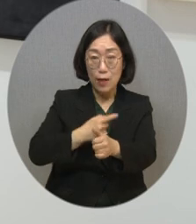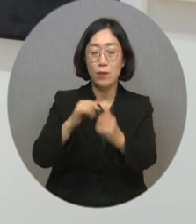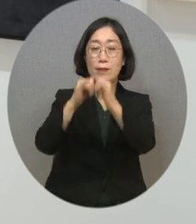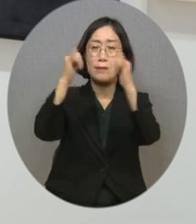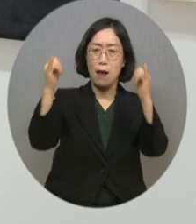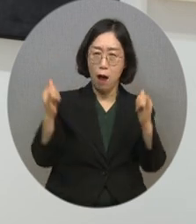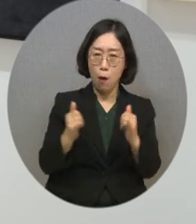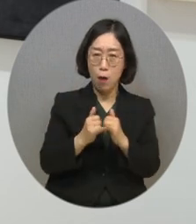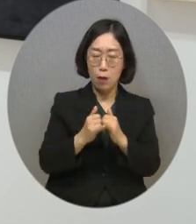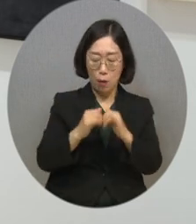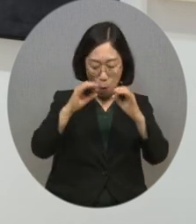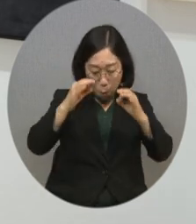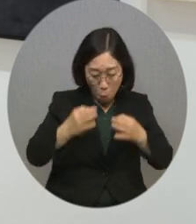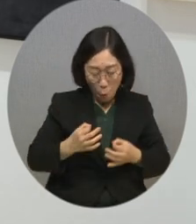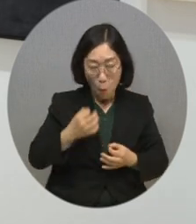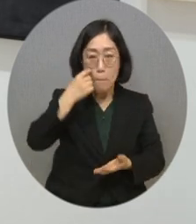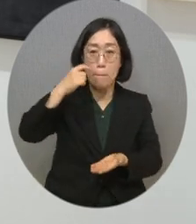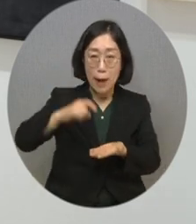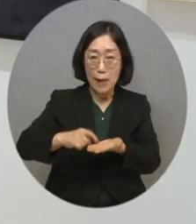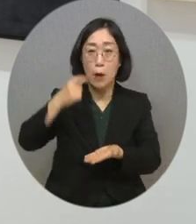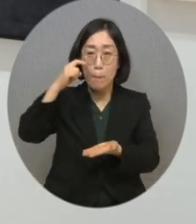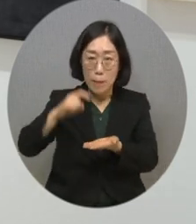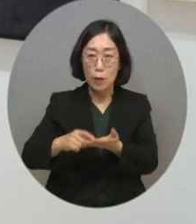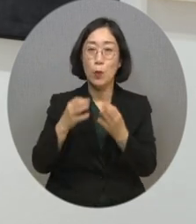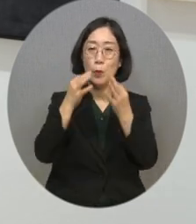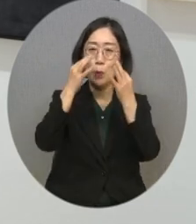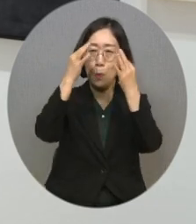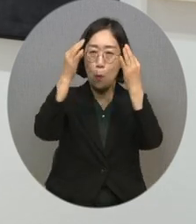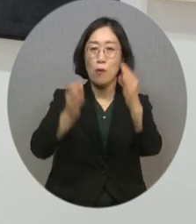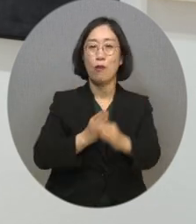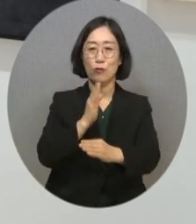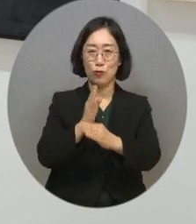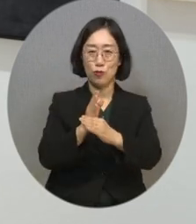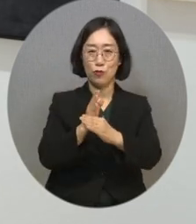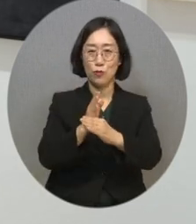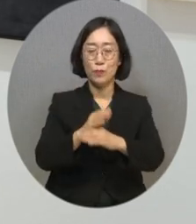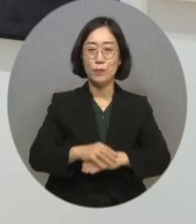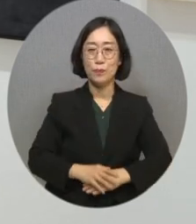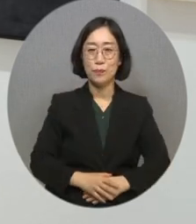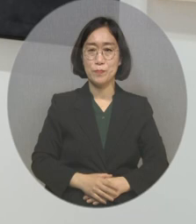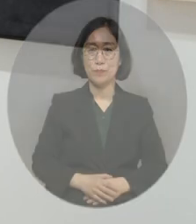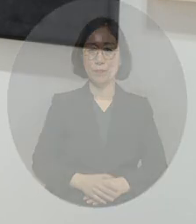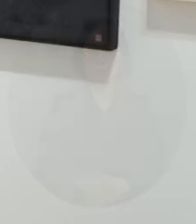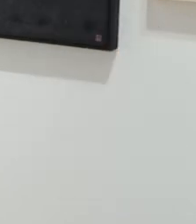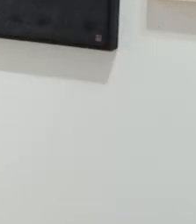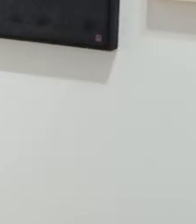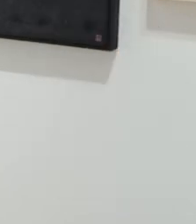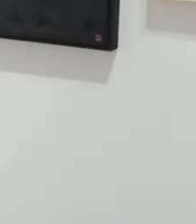사회에서 자신을 찾아가고 있습니다. 복지TV 뉴스 김서연입니다.